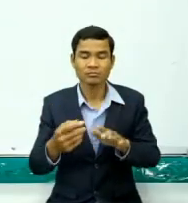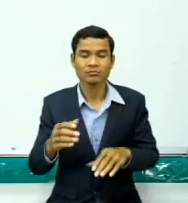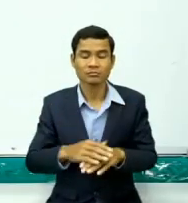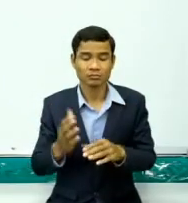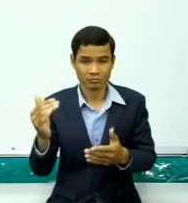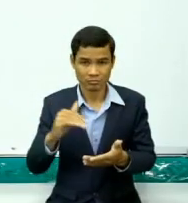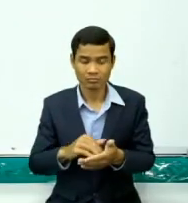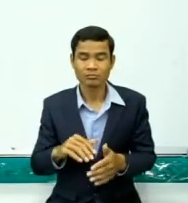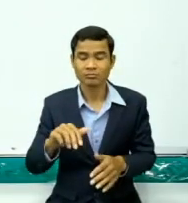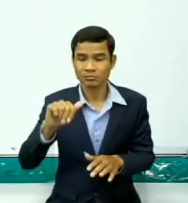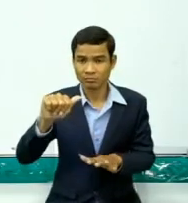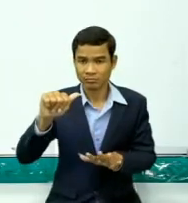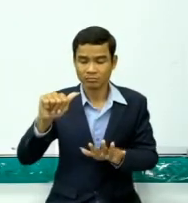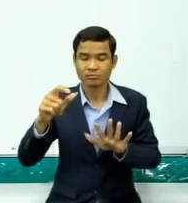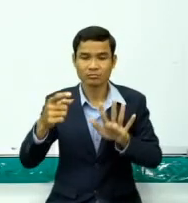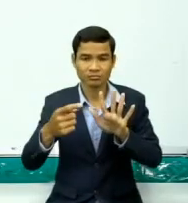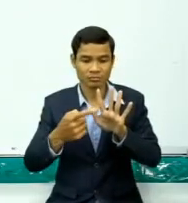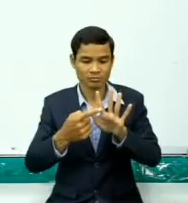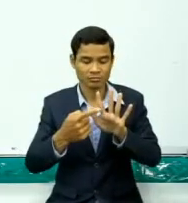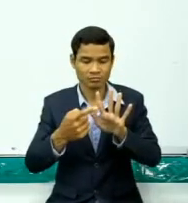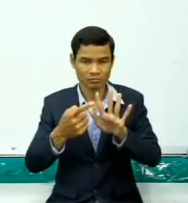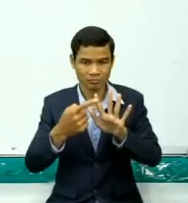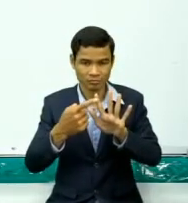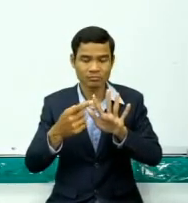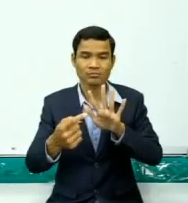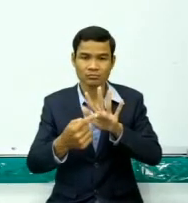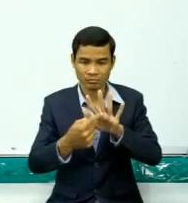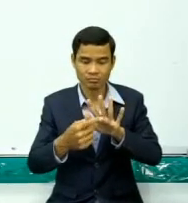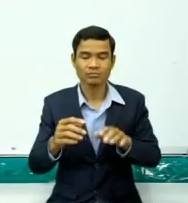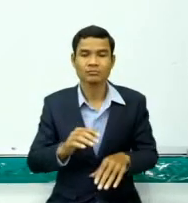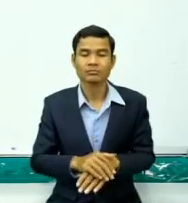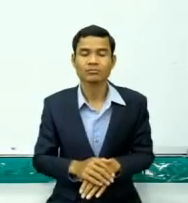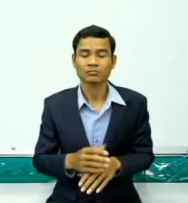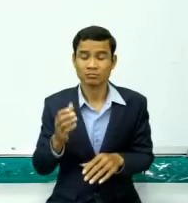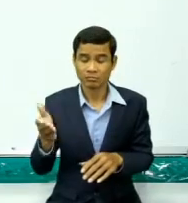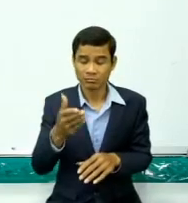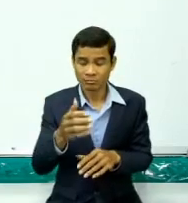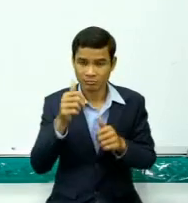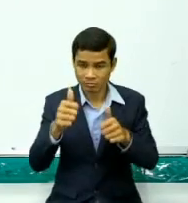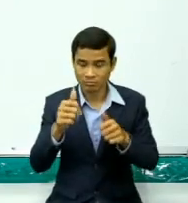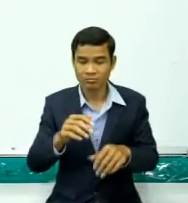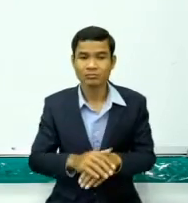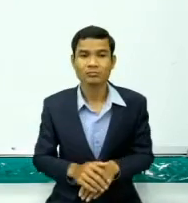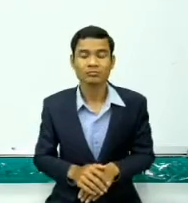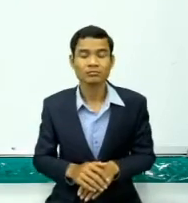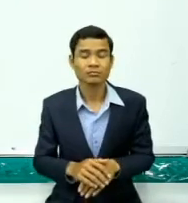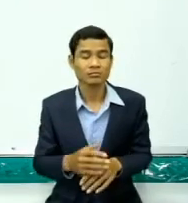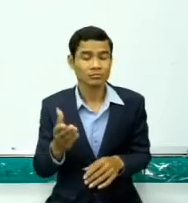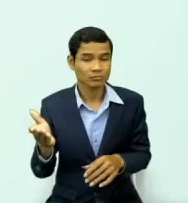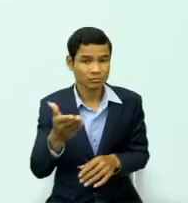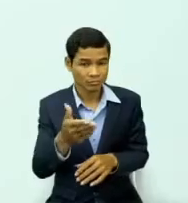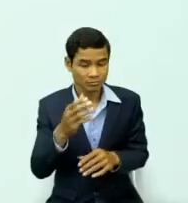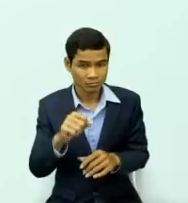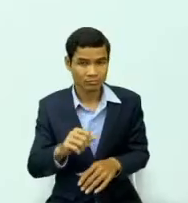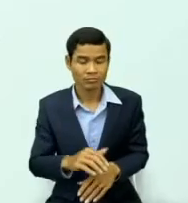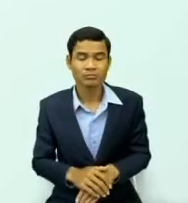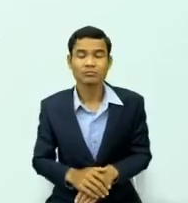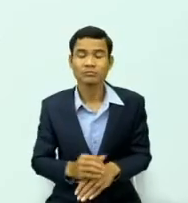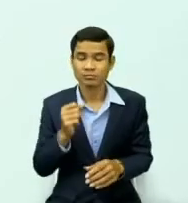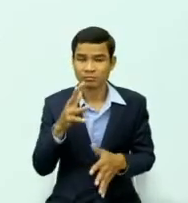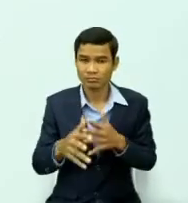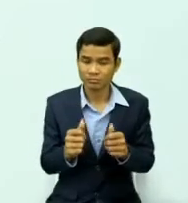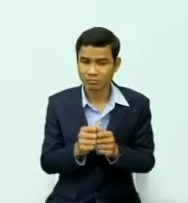đoàn tiết nhỏ ấy nhây chà lỡ nè con tại là ní con chà